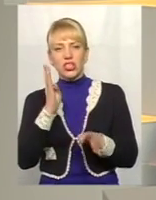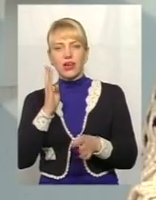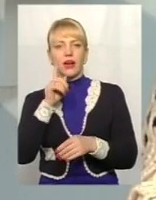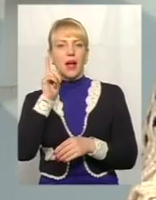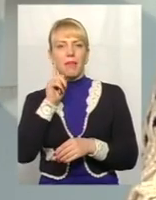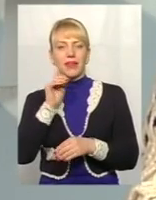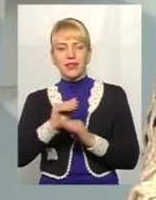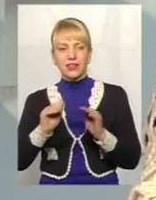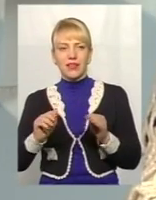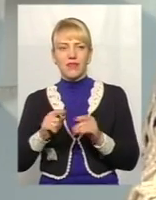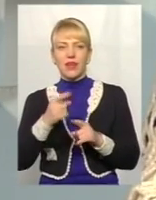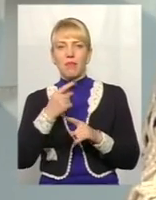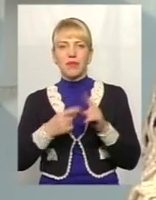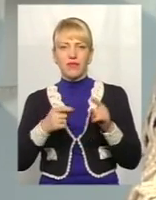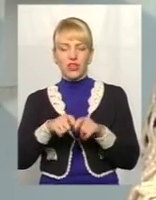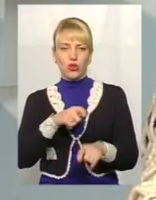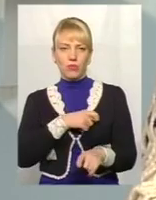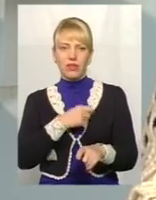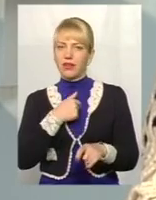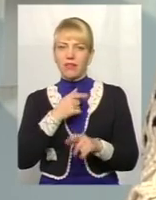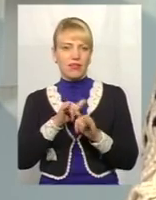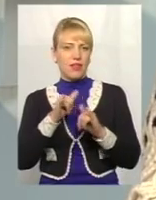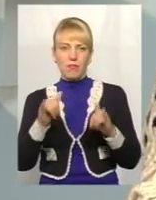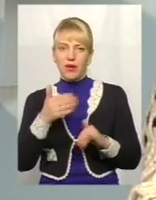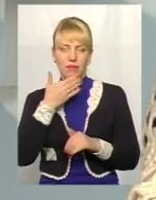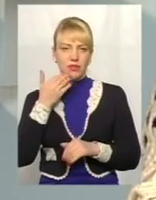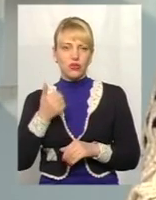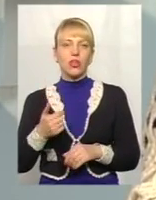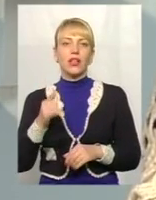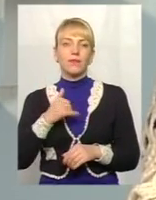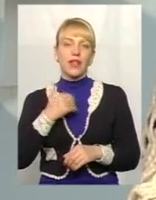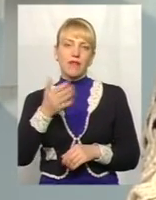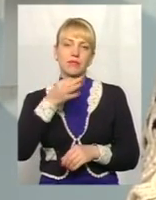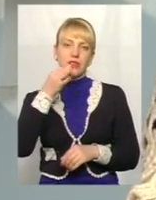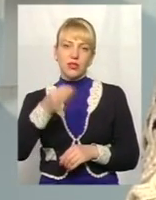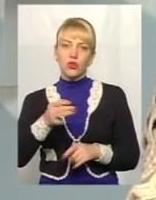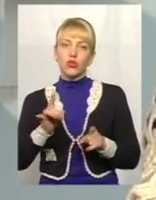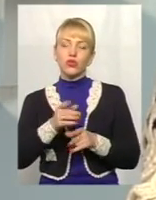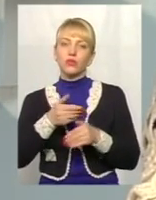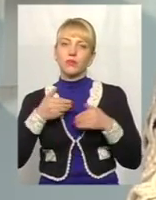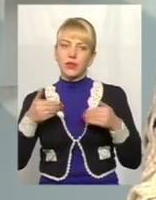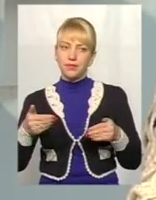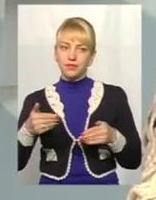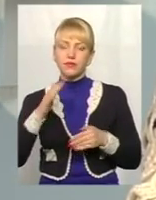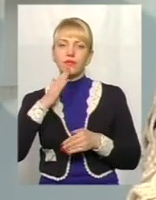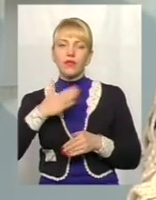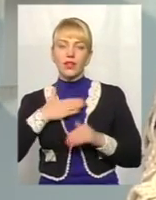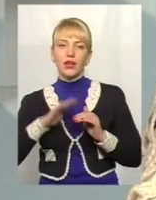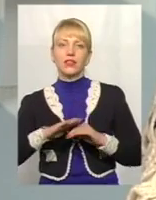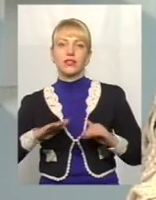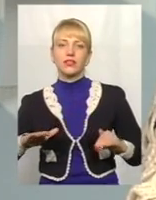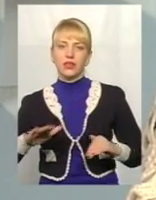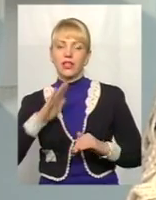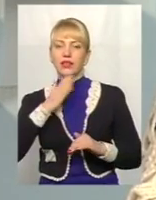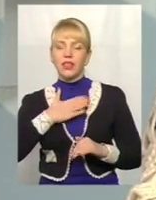на півкілометра. Я не перебільшую. І я вам скажу, що ми наших дітей,